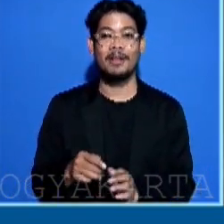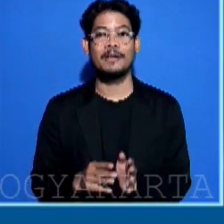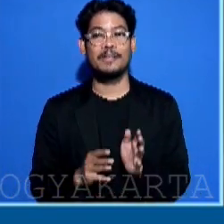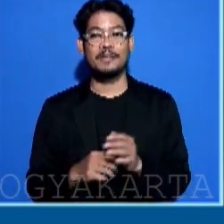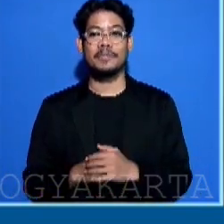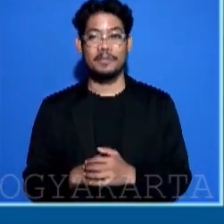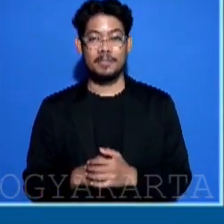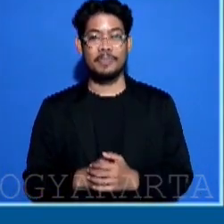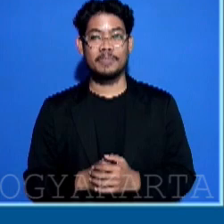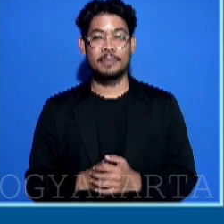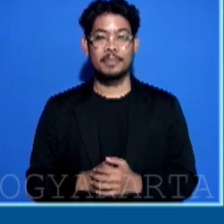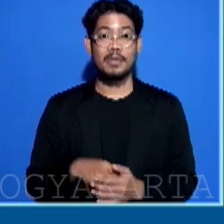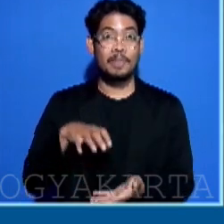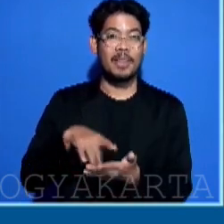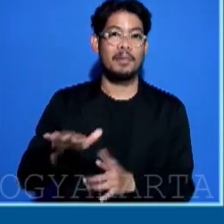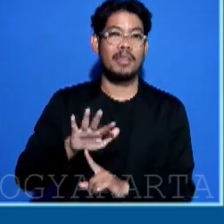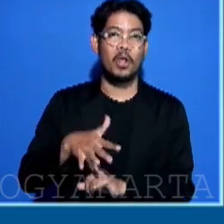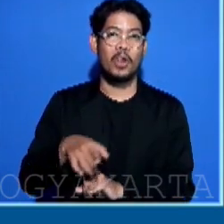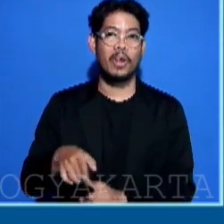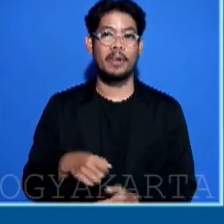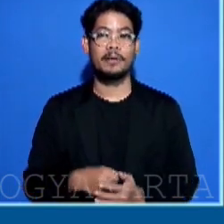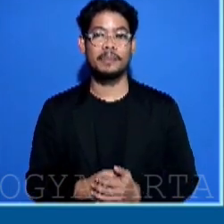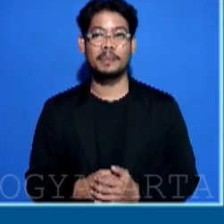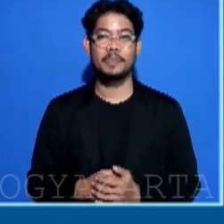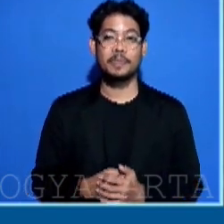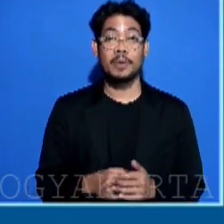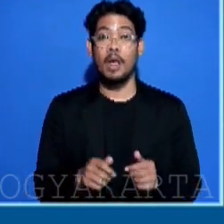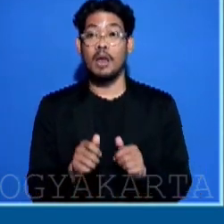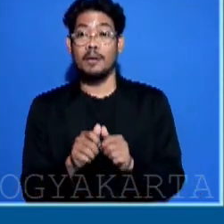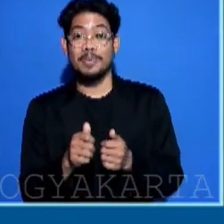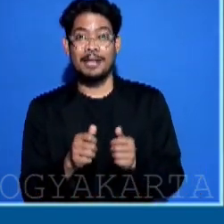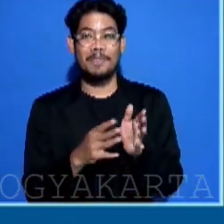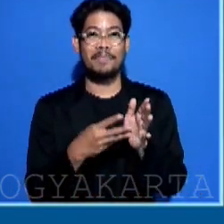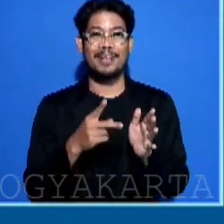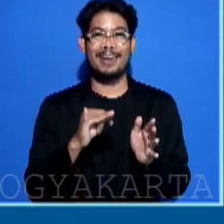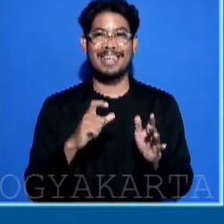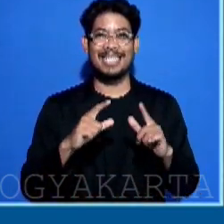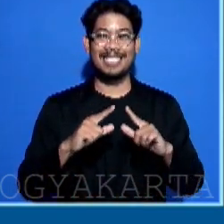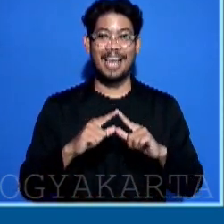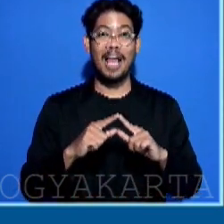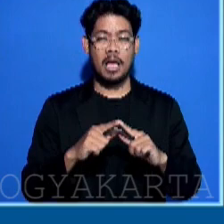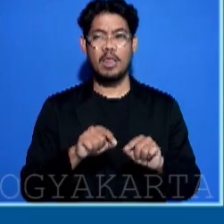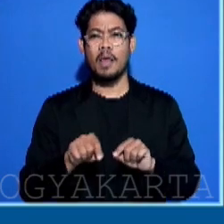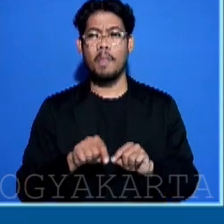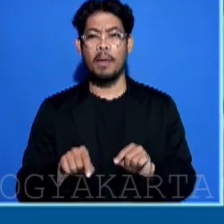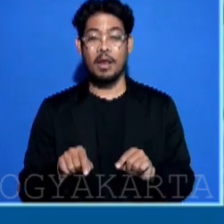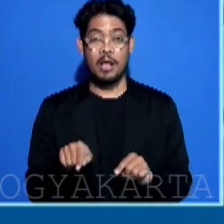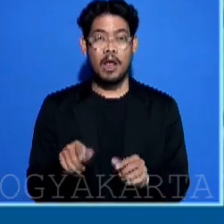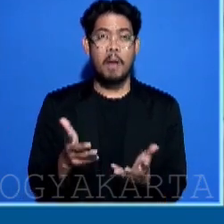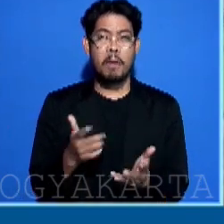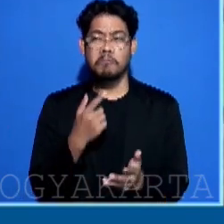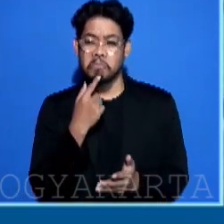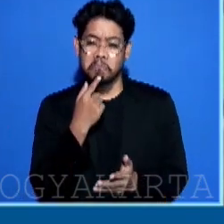Bantul Bantul winih MRI ingkang dipun tanem Ugi dereng kathah piyambipun NEM nyopi kawisalih atusan